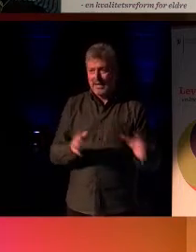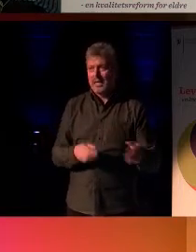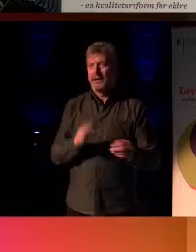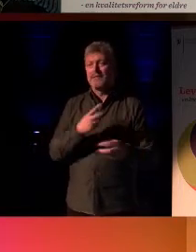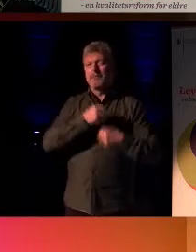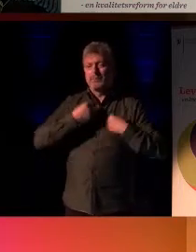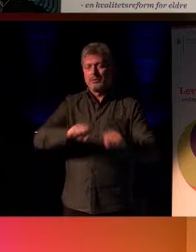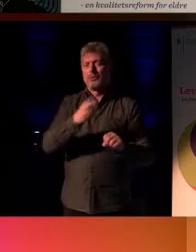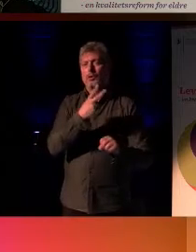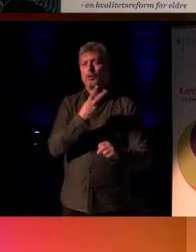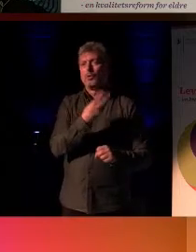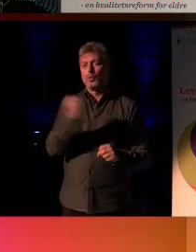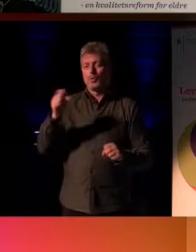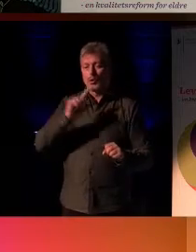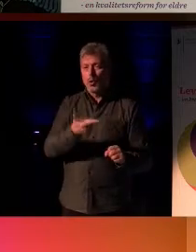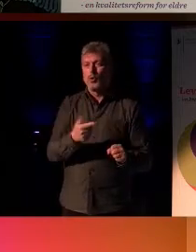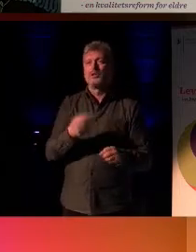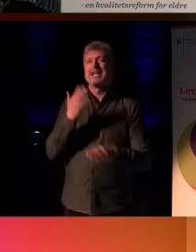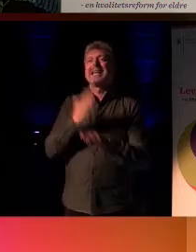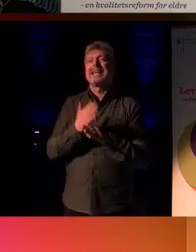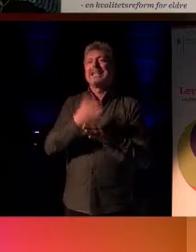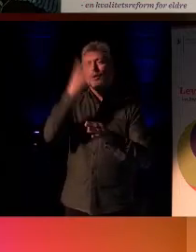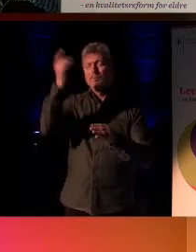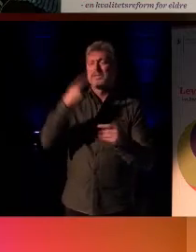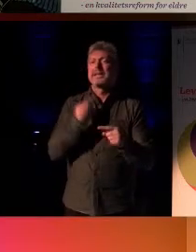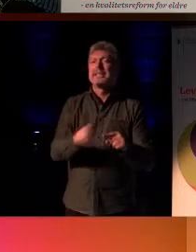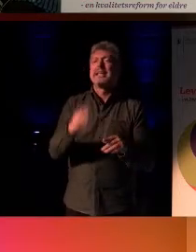gjelder å gi rett kompetanse til rett pasient.